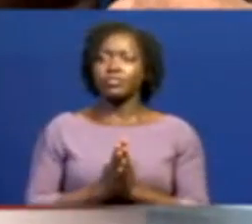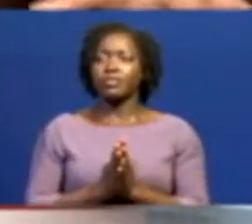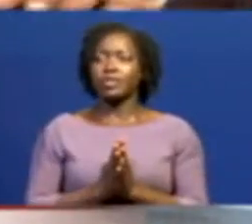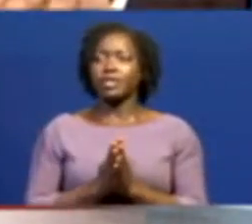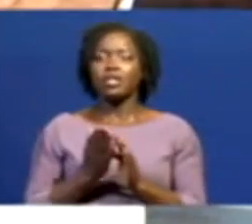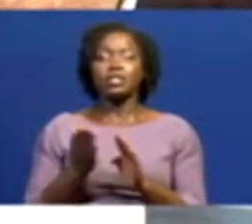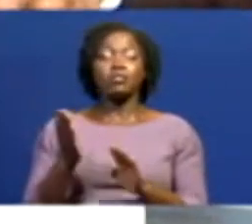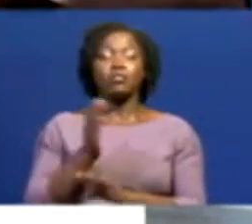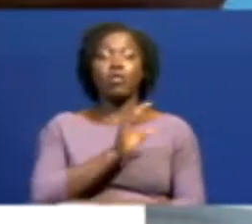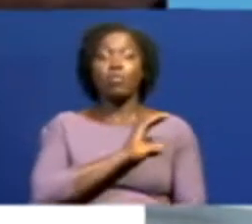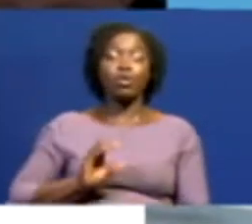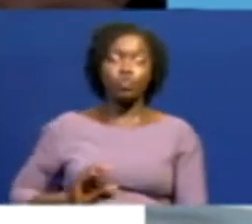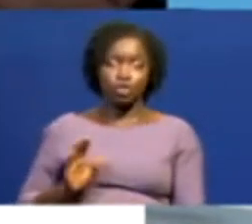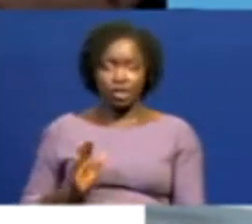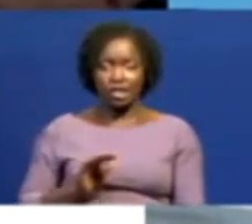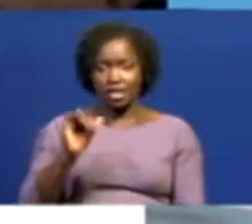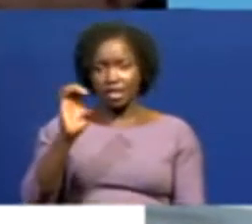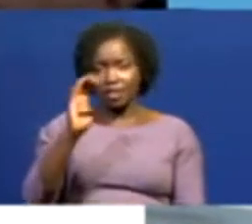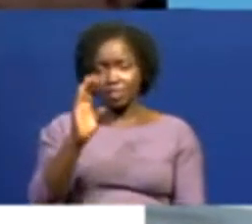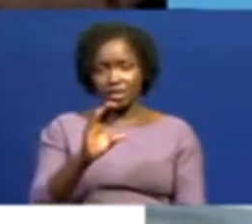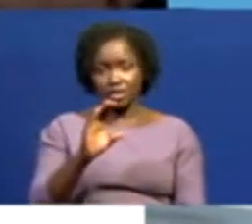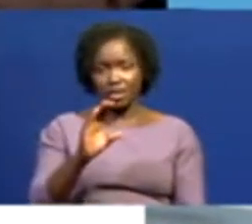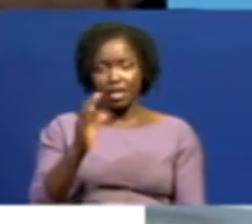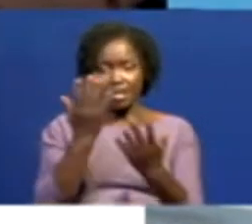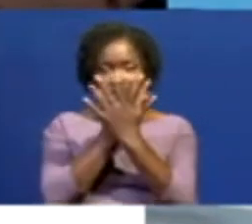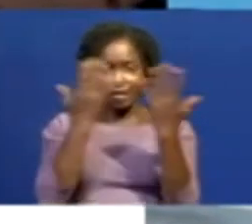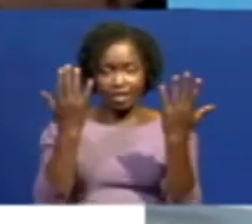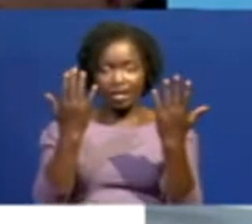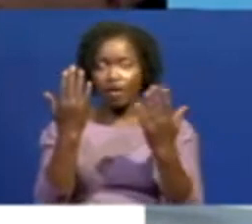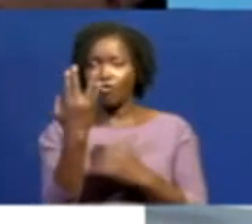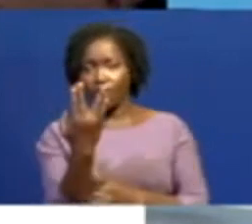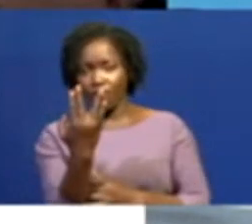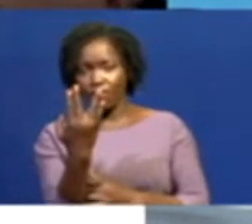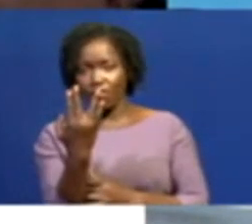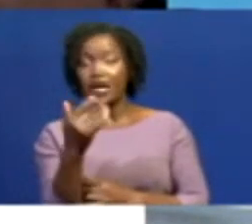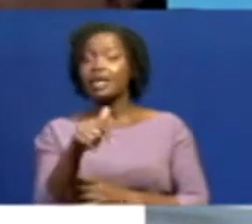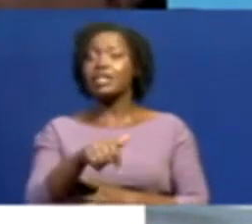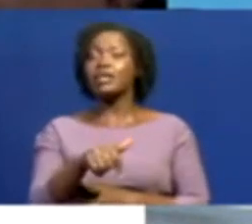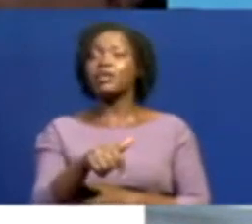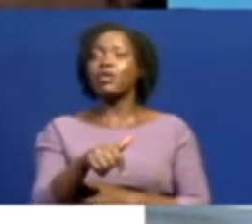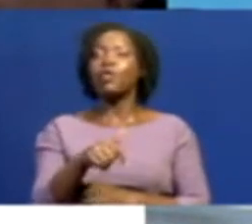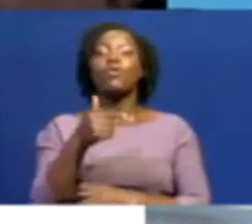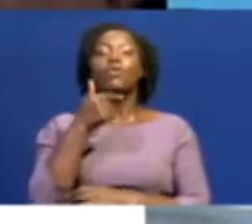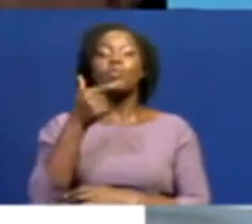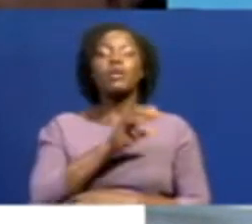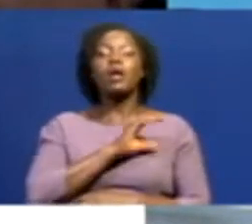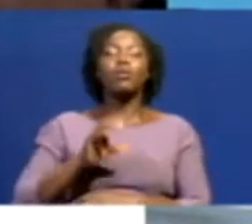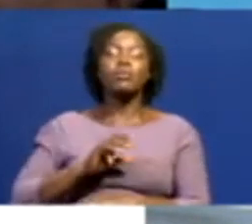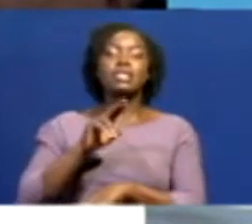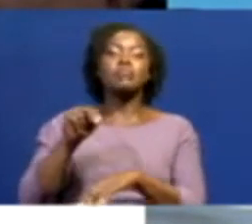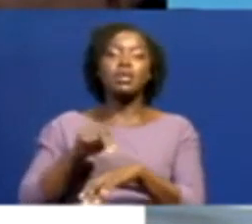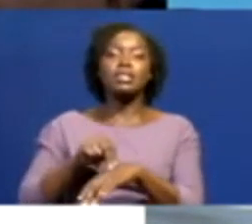Waliokuwa makamishna wa tume ya IEBC almaarufu Cherera 4 leo wameiambia kamati ya